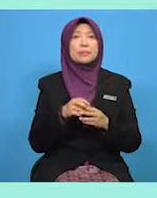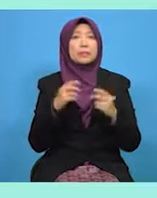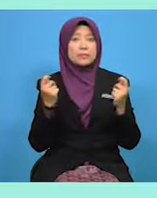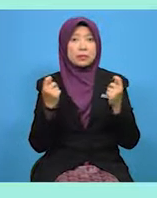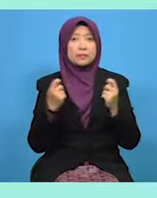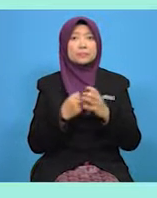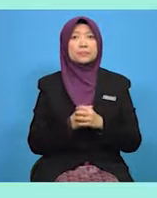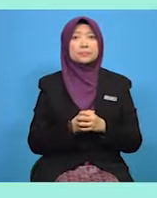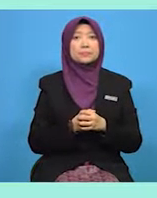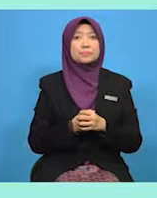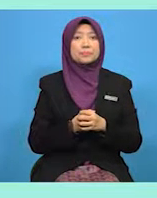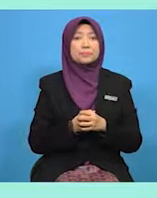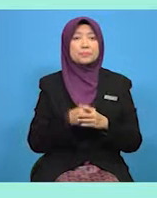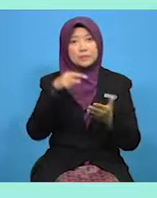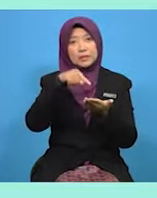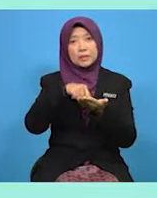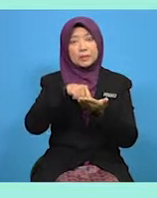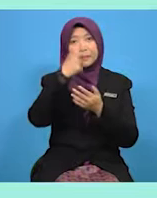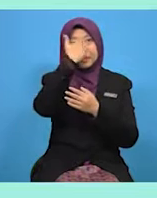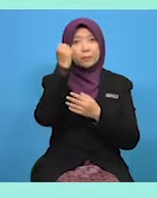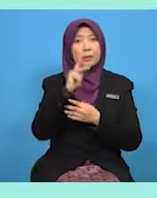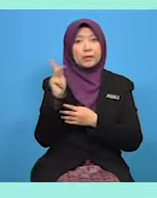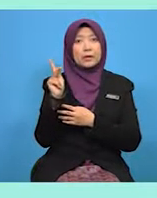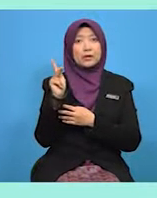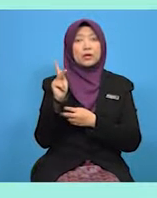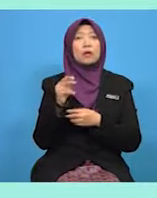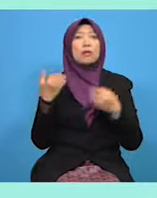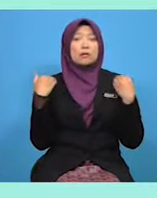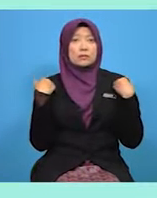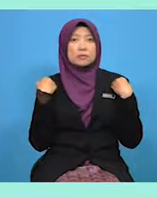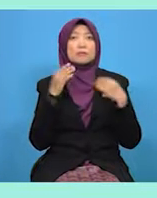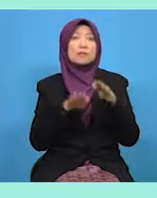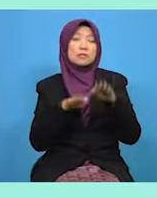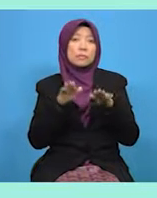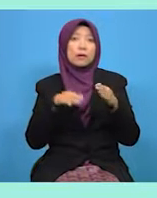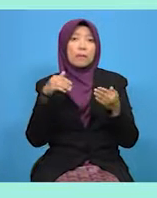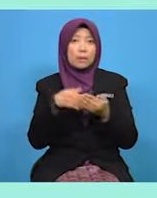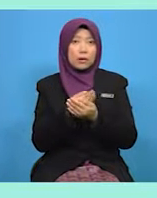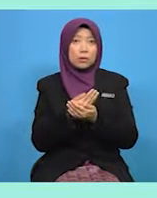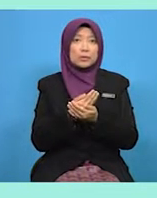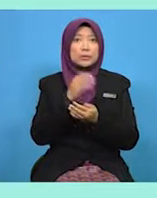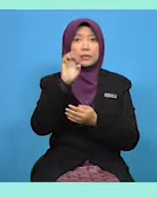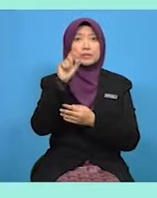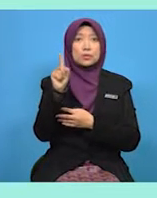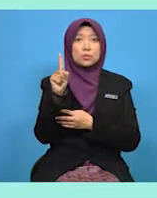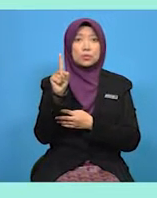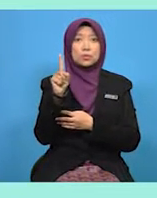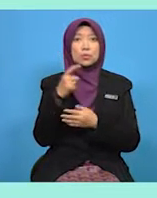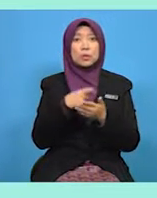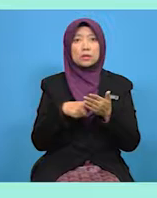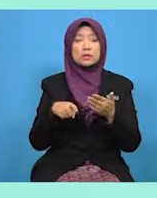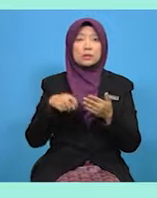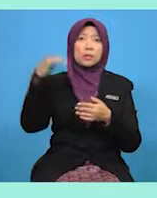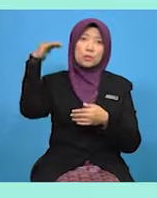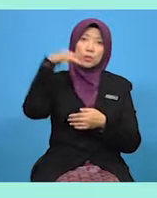pasaran. Ini menyebabkan wujud keseimbangan baru pada E1, harga